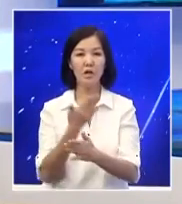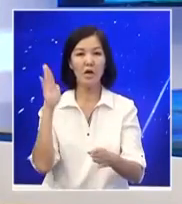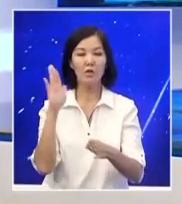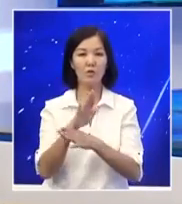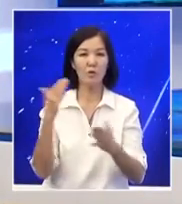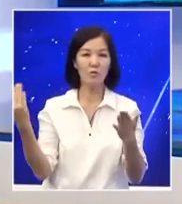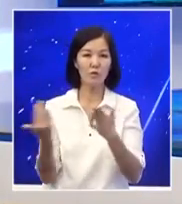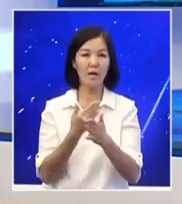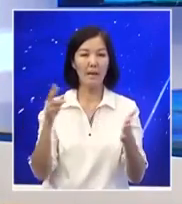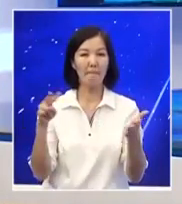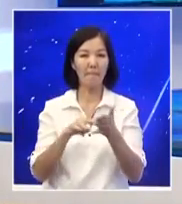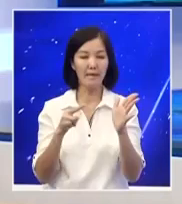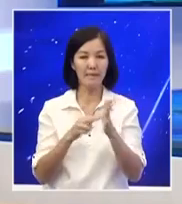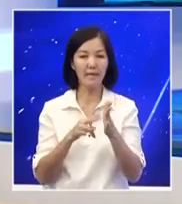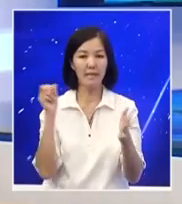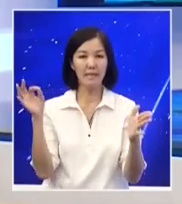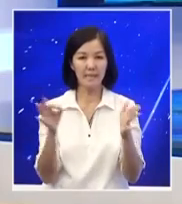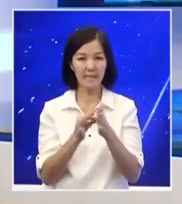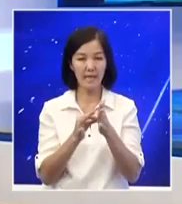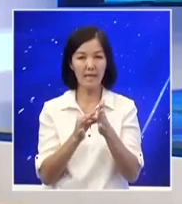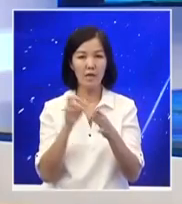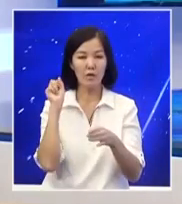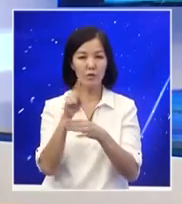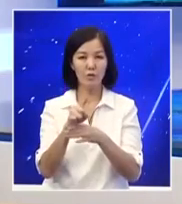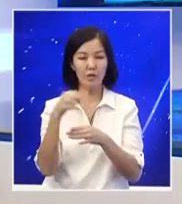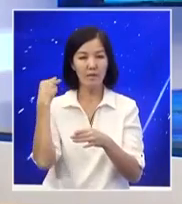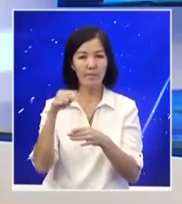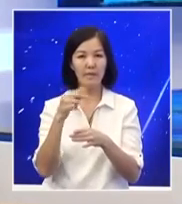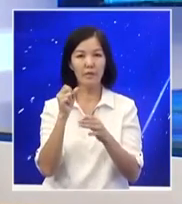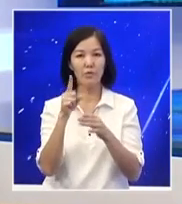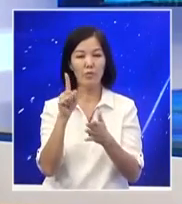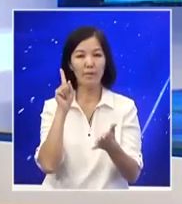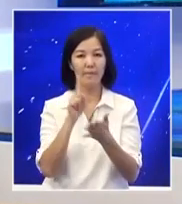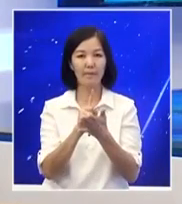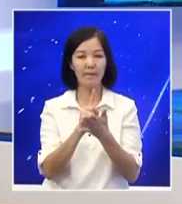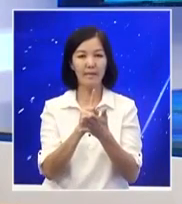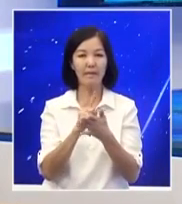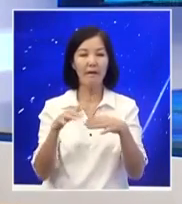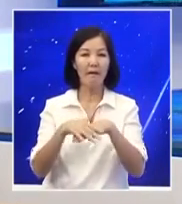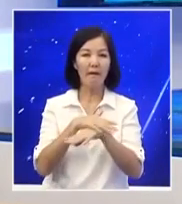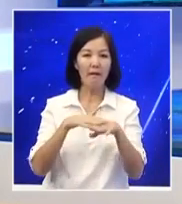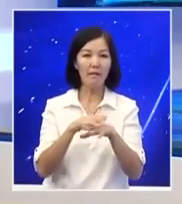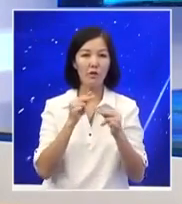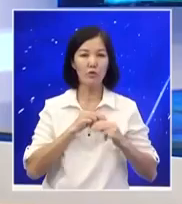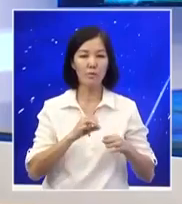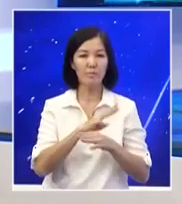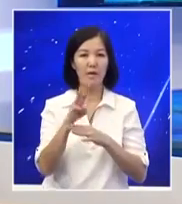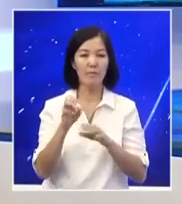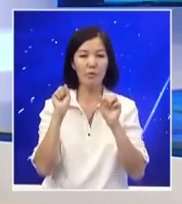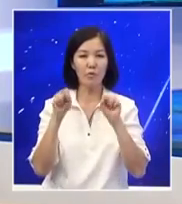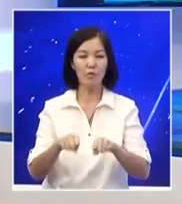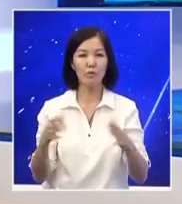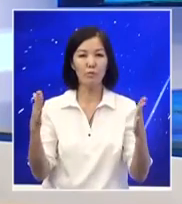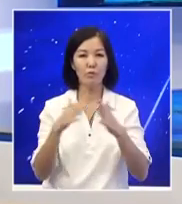жолдау, жаңа мақсат міндеттер жүктеді. Президент пәрмен берген 11 міндет көш басында халықты жұмыспен қолжетімді